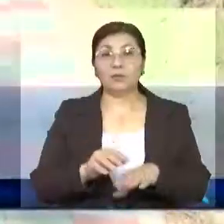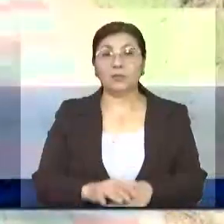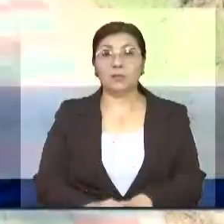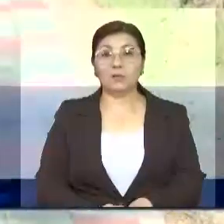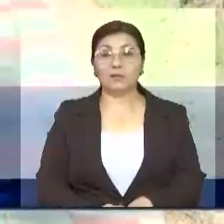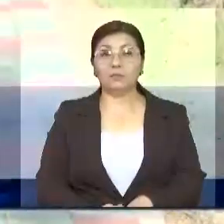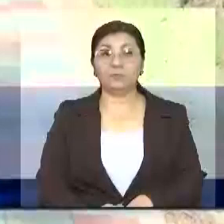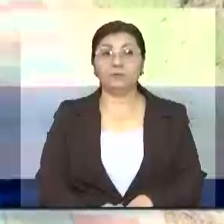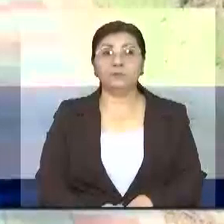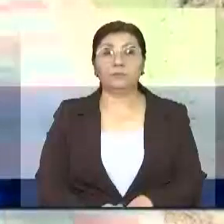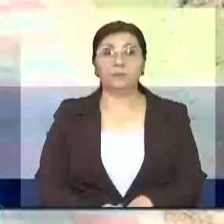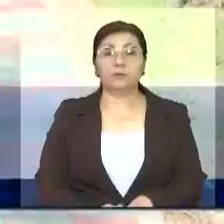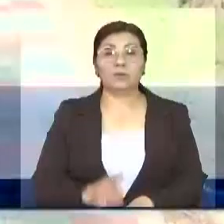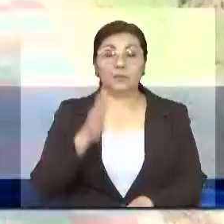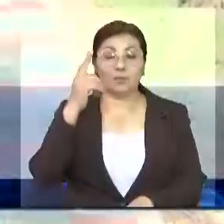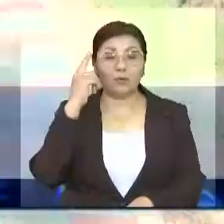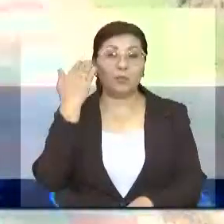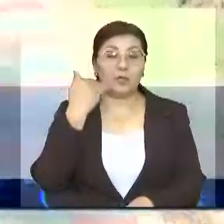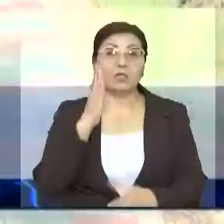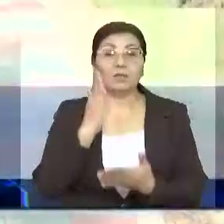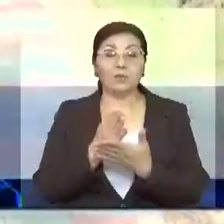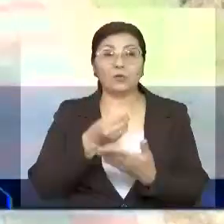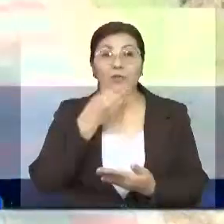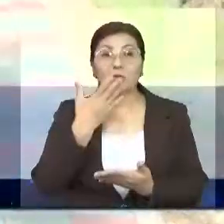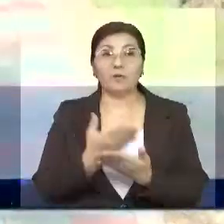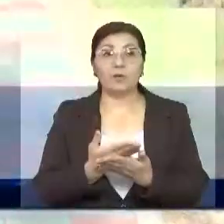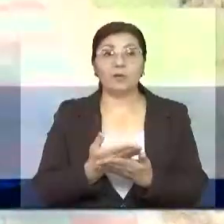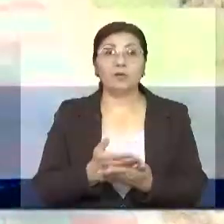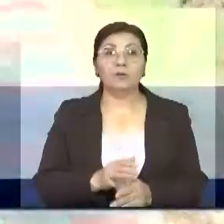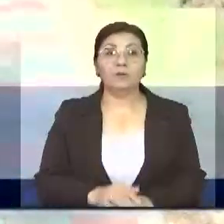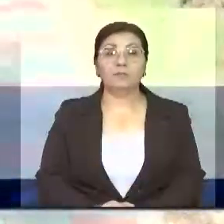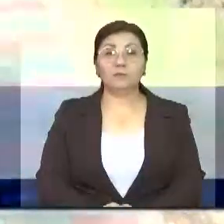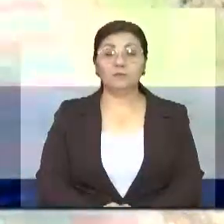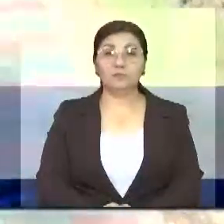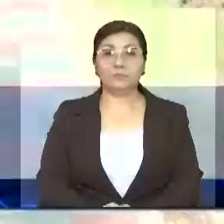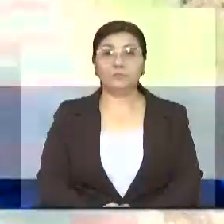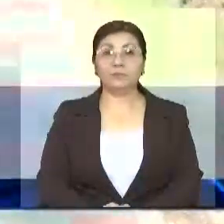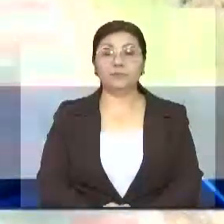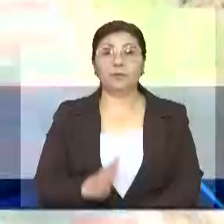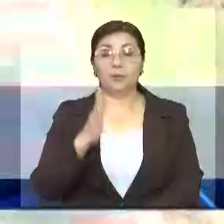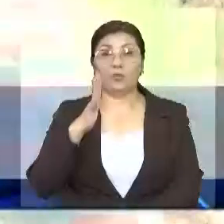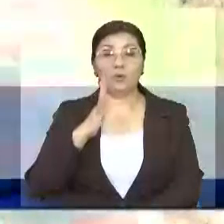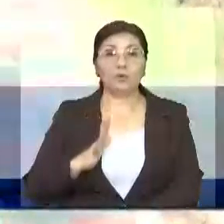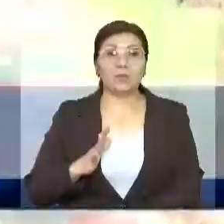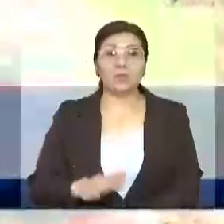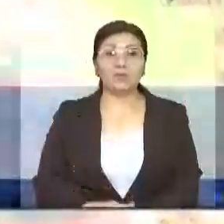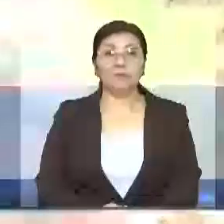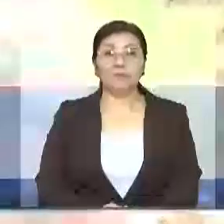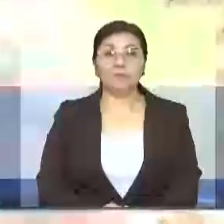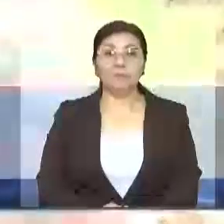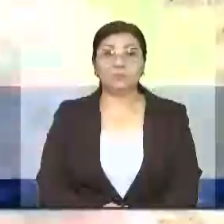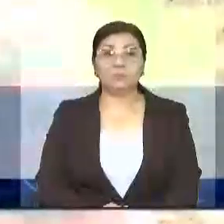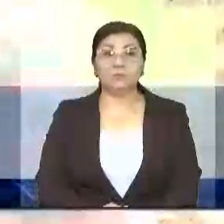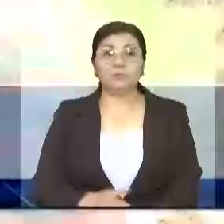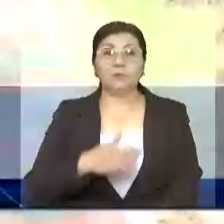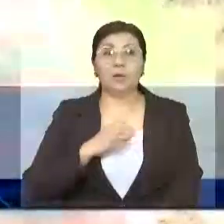дают думаю качество будет хорошее ещ эта реализация до конца не закончена А по по